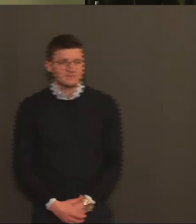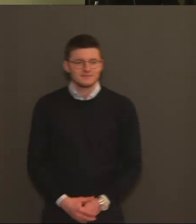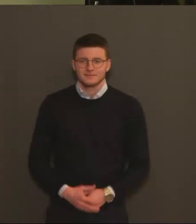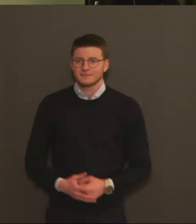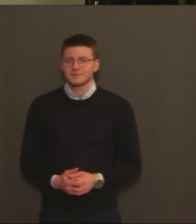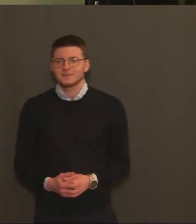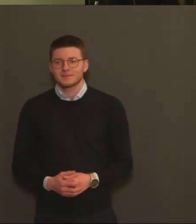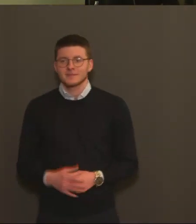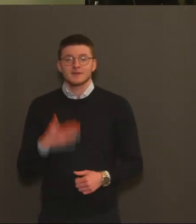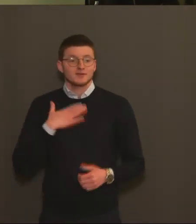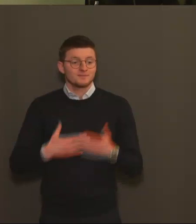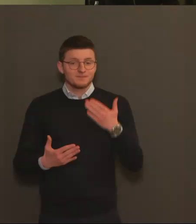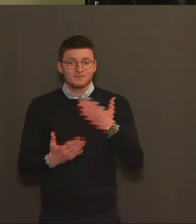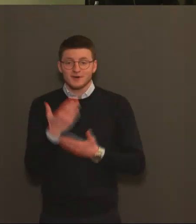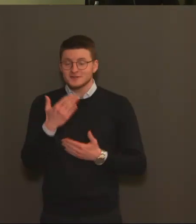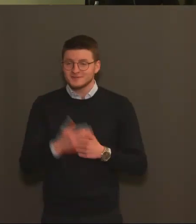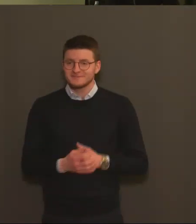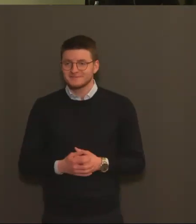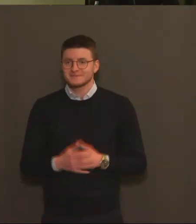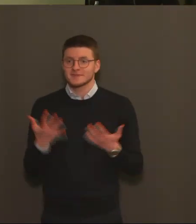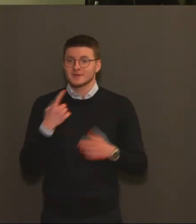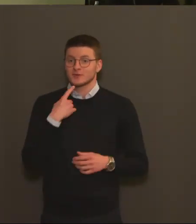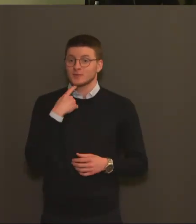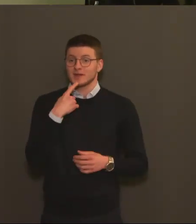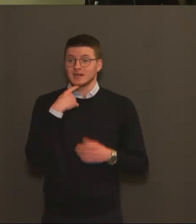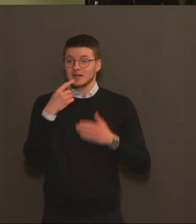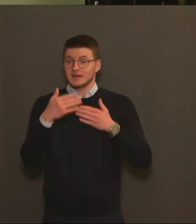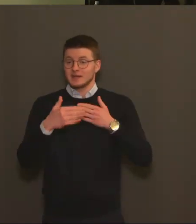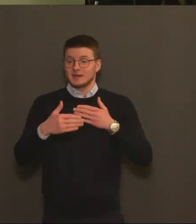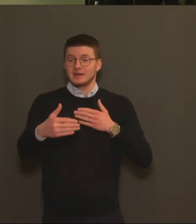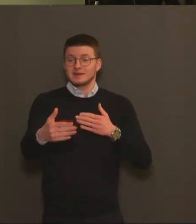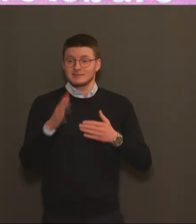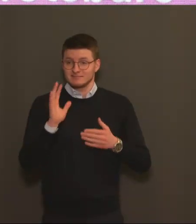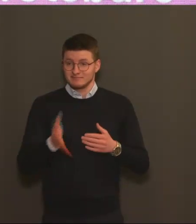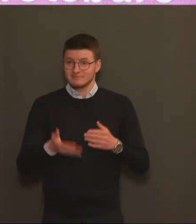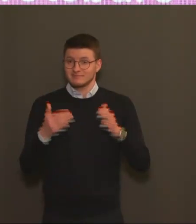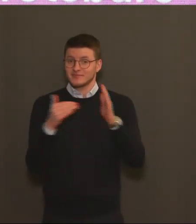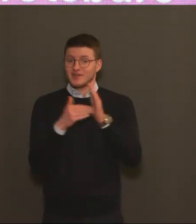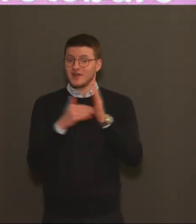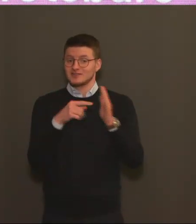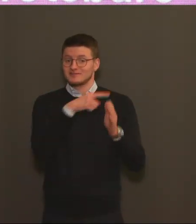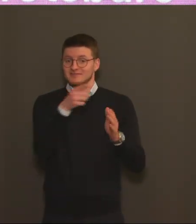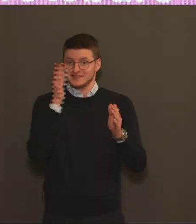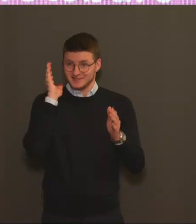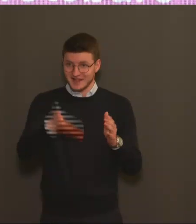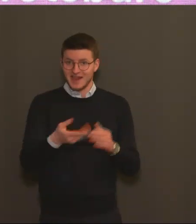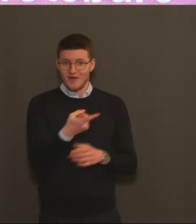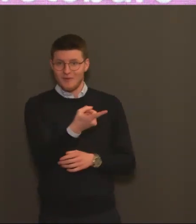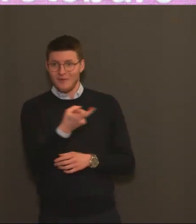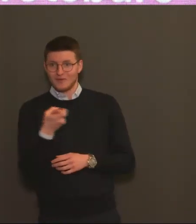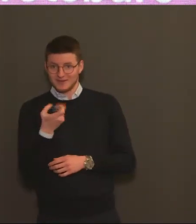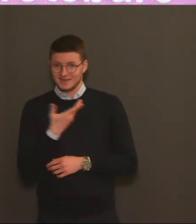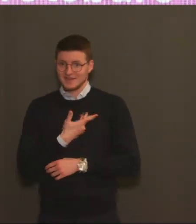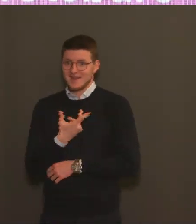Goedemorgen. De komende weken zullen vele duizenden mensen een vaccinatieuitnodiging ontvangen. Jammer genoeg